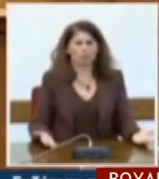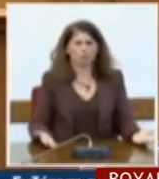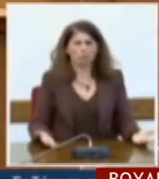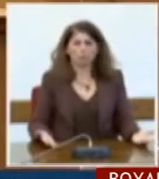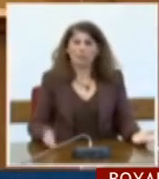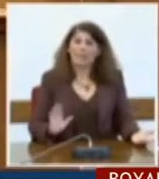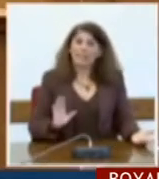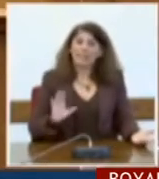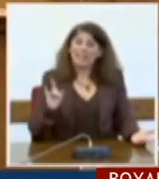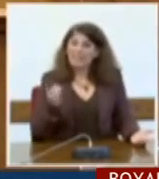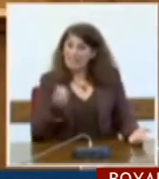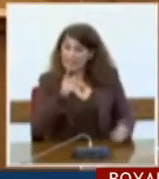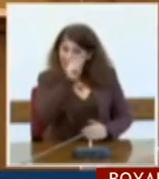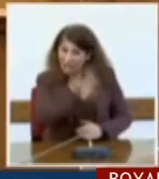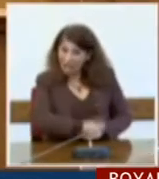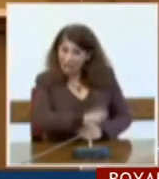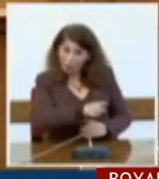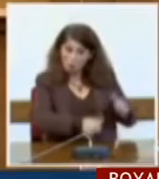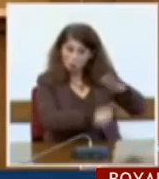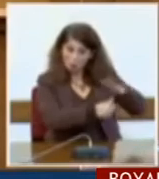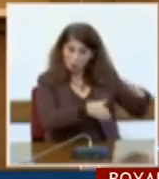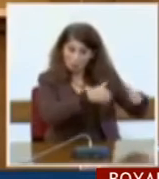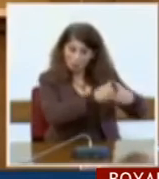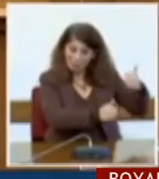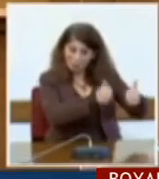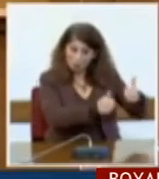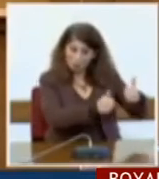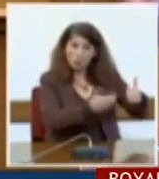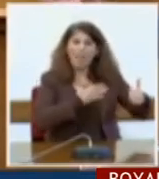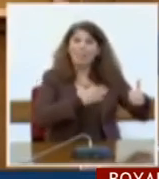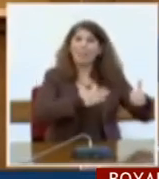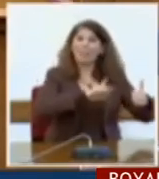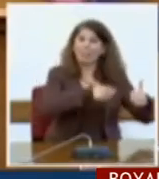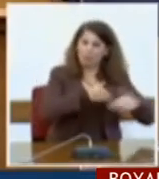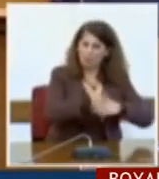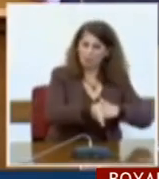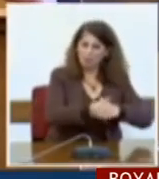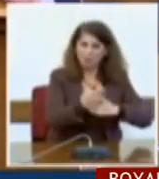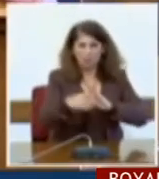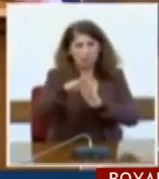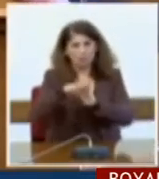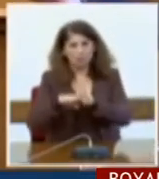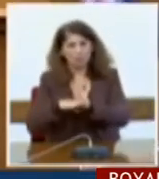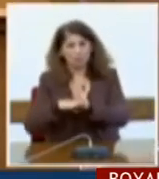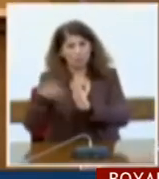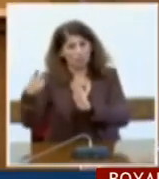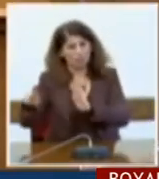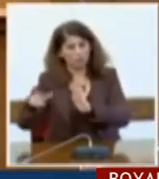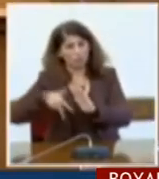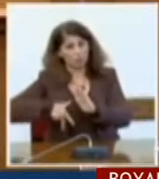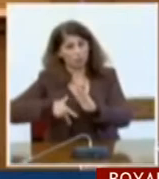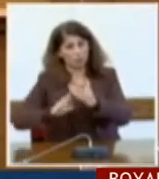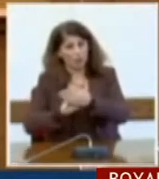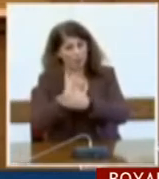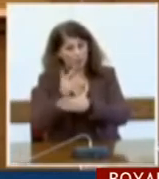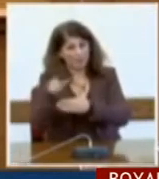είτε δεν θέλει αυτός να κάνει ελέγχους και παρεμβάσεις, είτε θέλει, αλλά το σύστημα Μαξίμου και το σύστημα του Υπουργείου της Ανάπτυξης